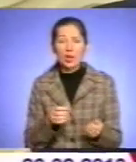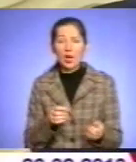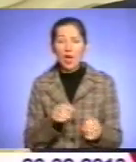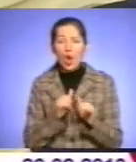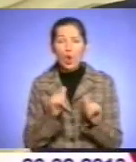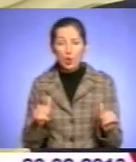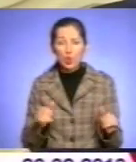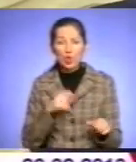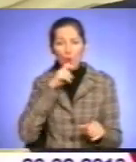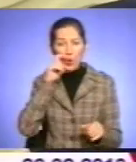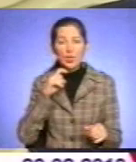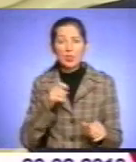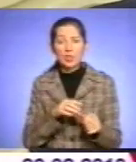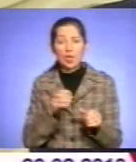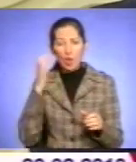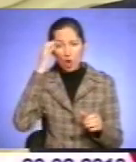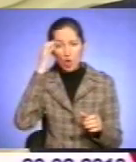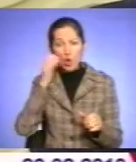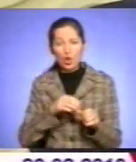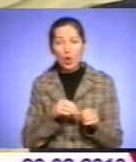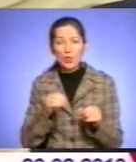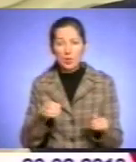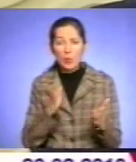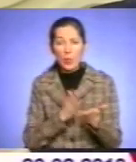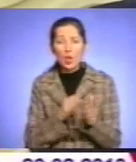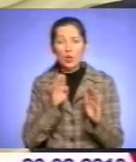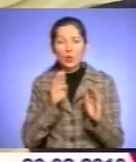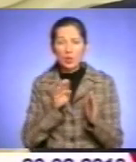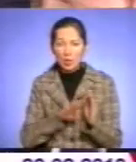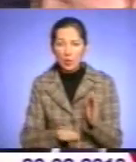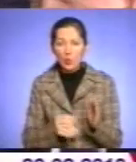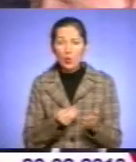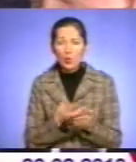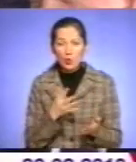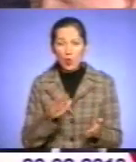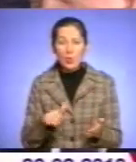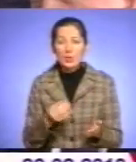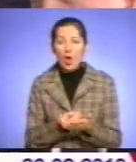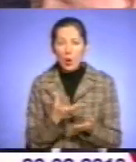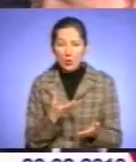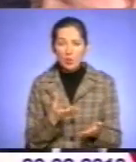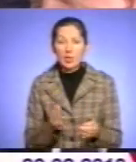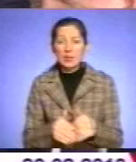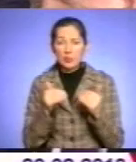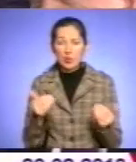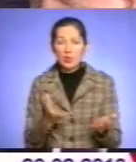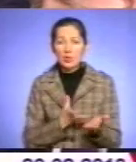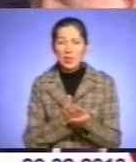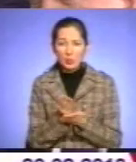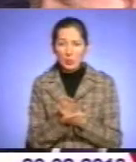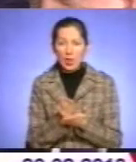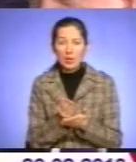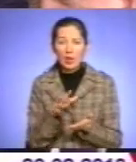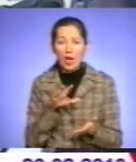низьку ціну. Після переоцінки вартості землі збільшується сплата земельного податку та орендної плати, а це надходження до